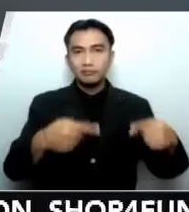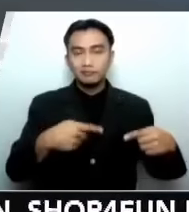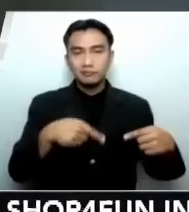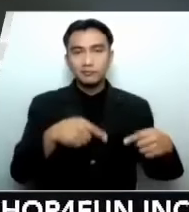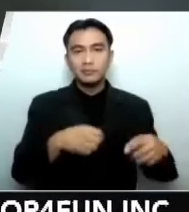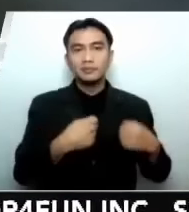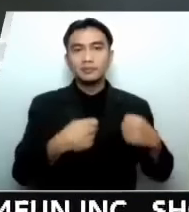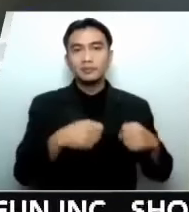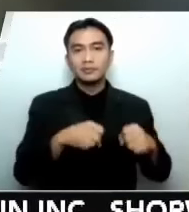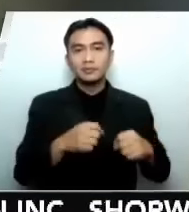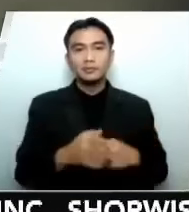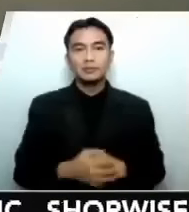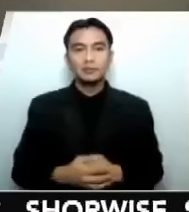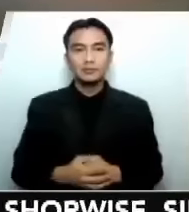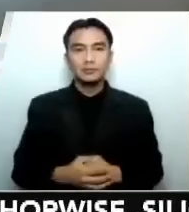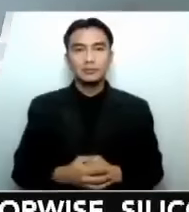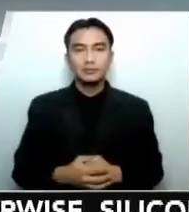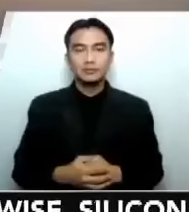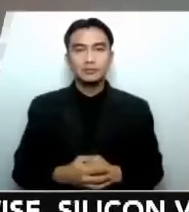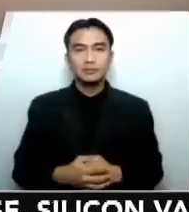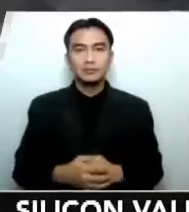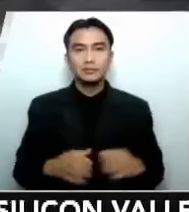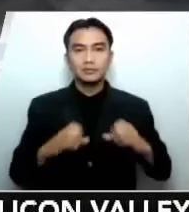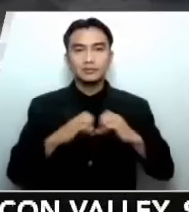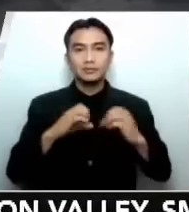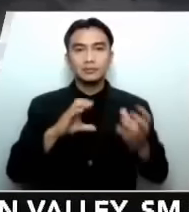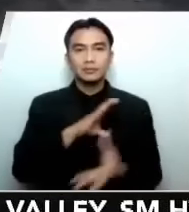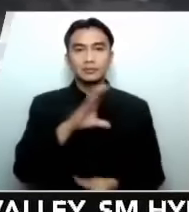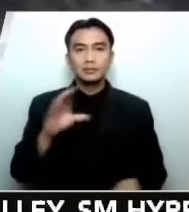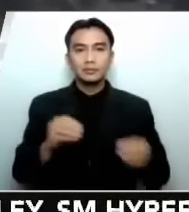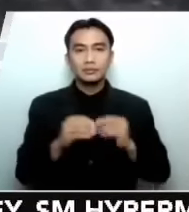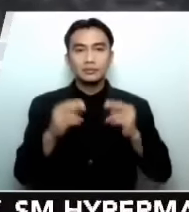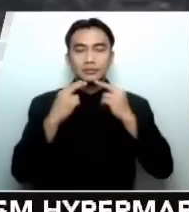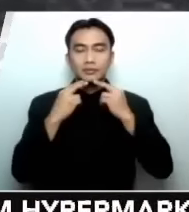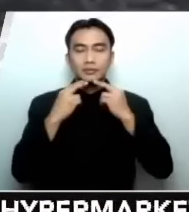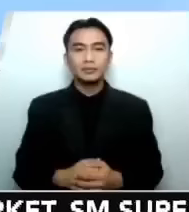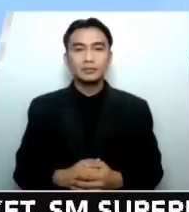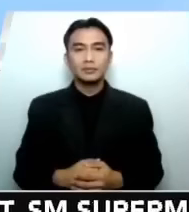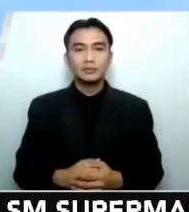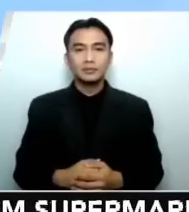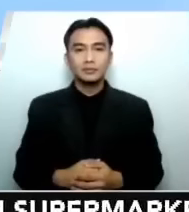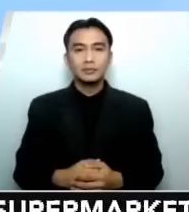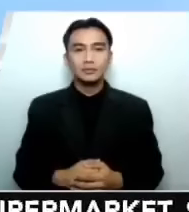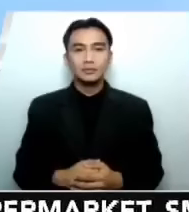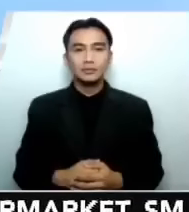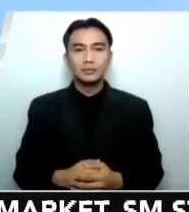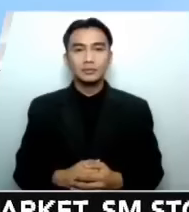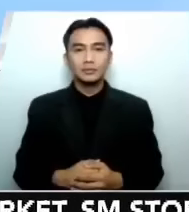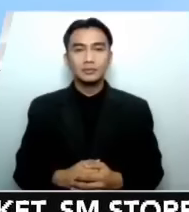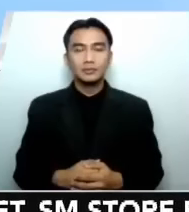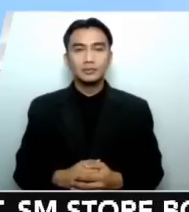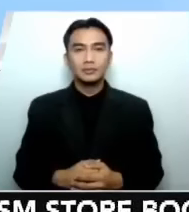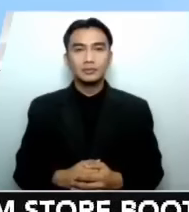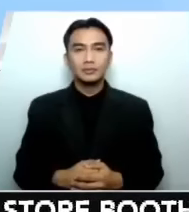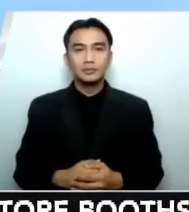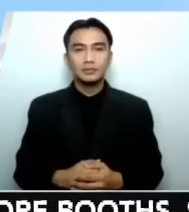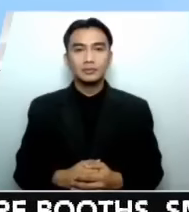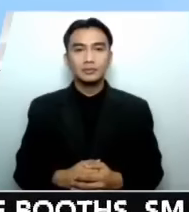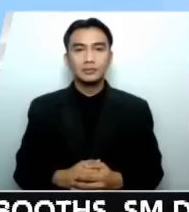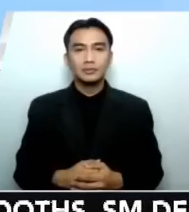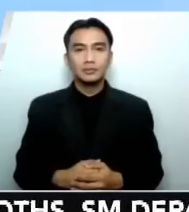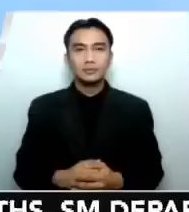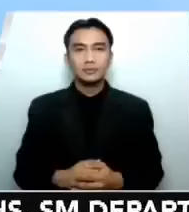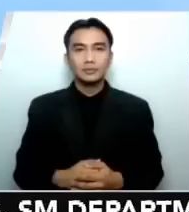sunog. Ian Cruz nagbabalita para sa GMA Integrated News. Nagtataguraw si Pastor